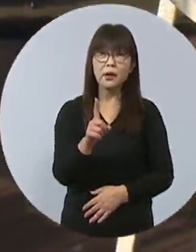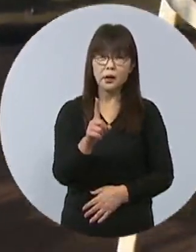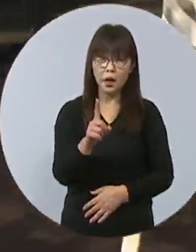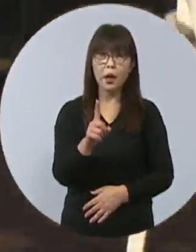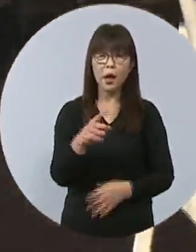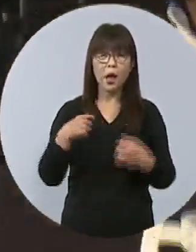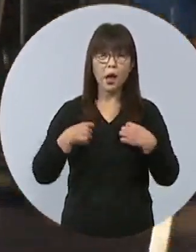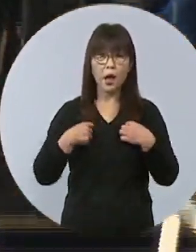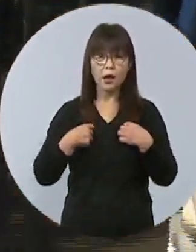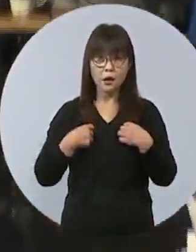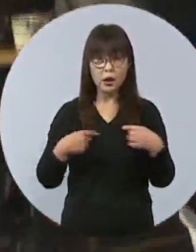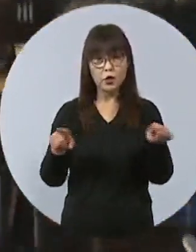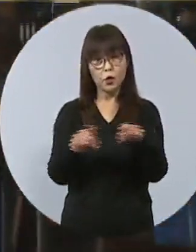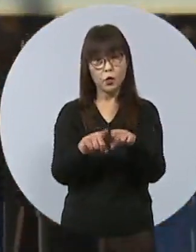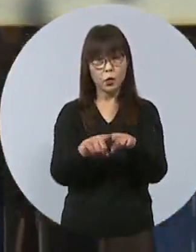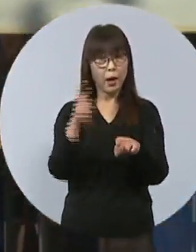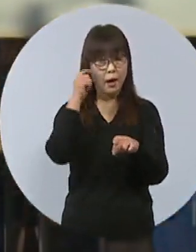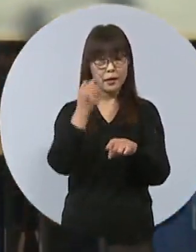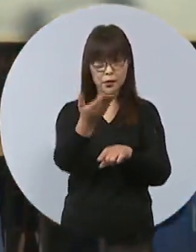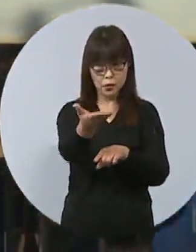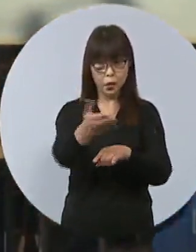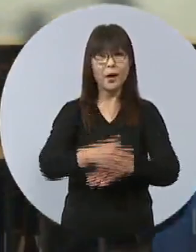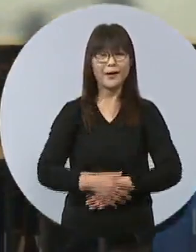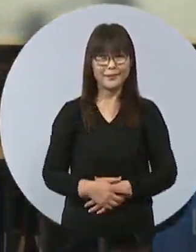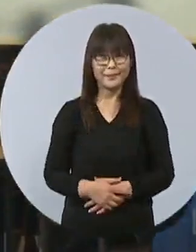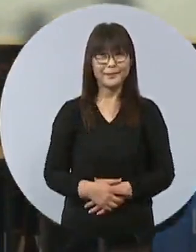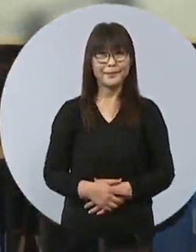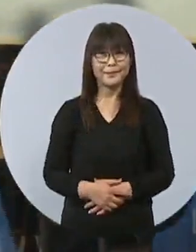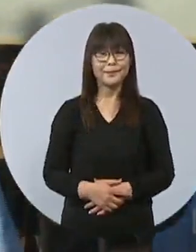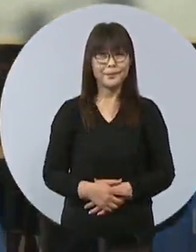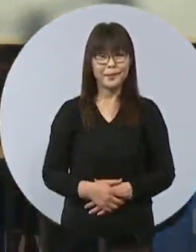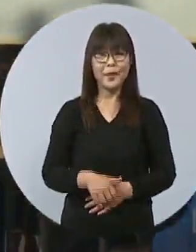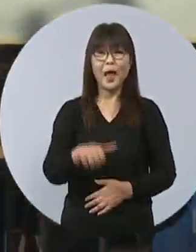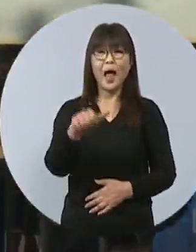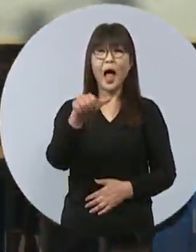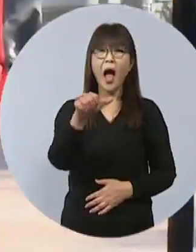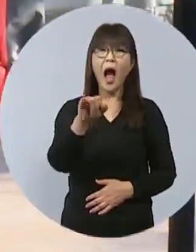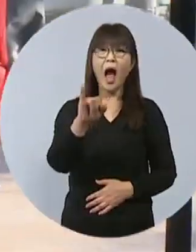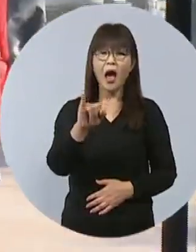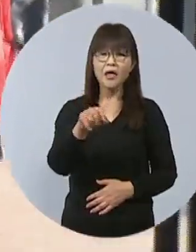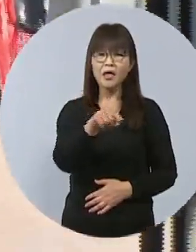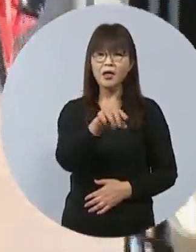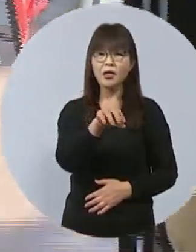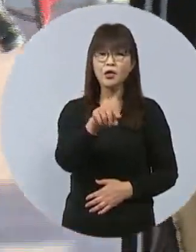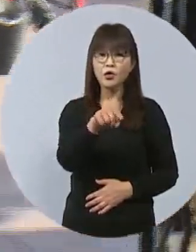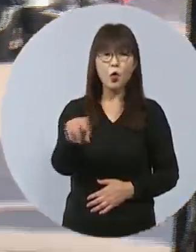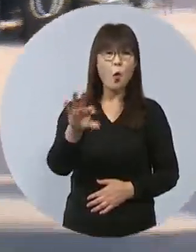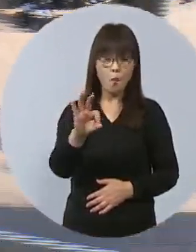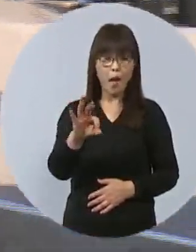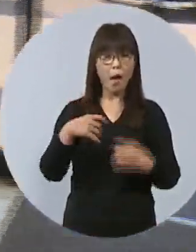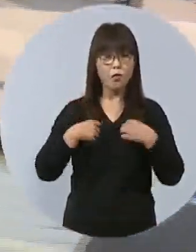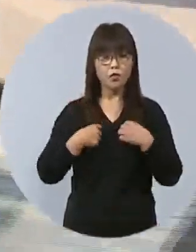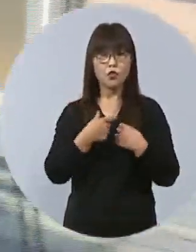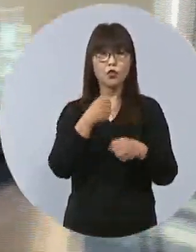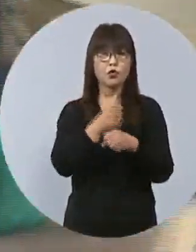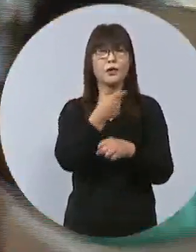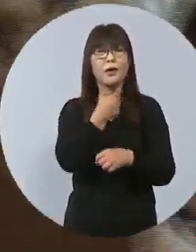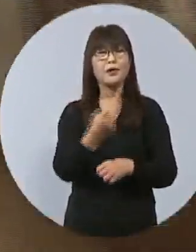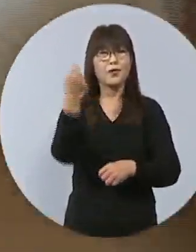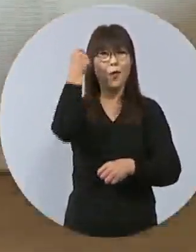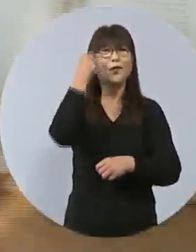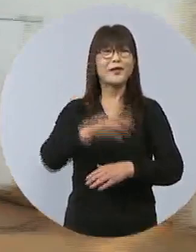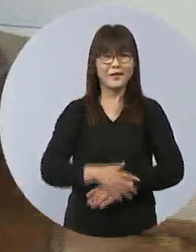このユニフォームを揃えようってことになったんですか。 もともとね、藍染めやりたいって思っ 藍染めの服を作りたいと思ってたんですよ